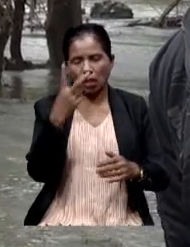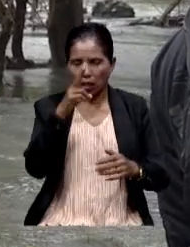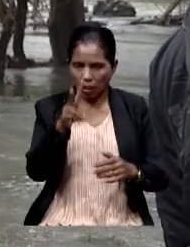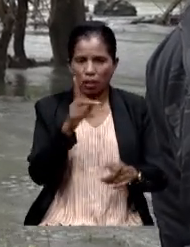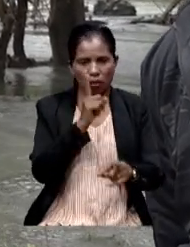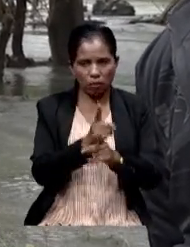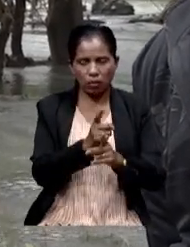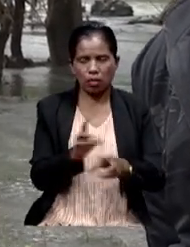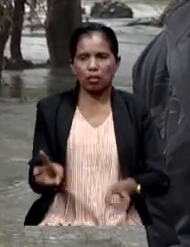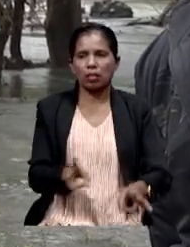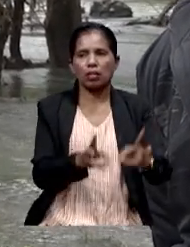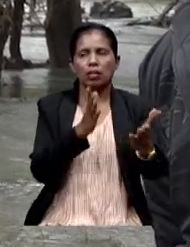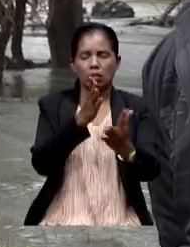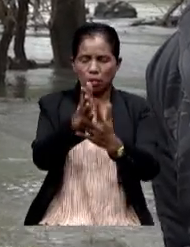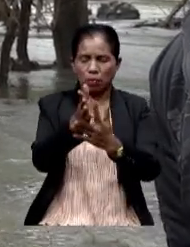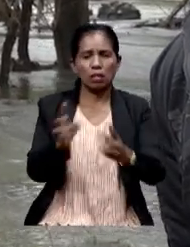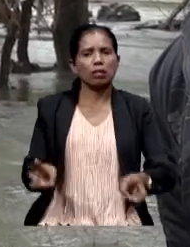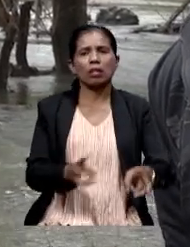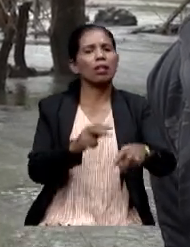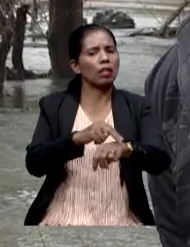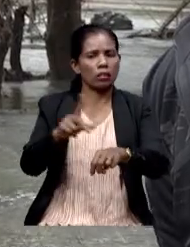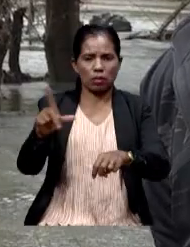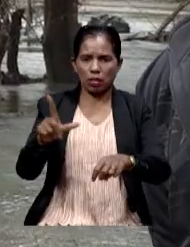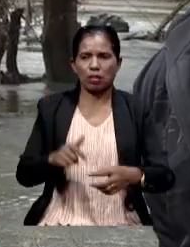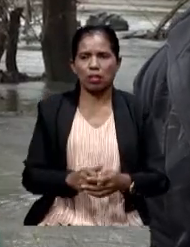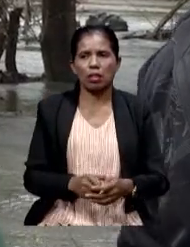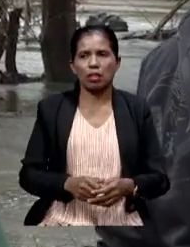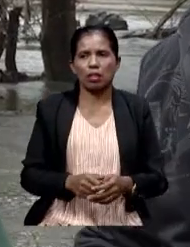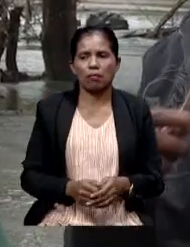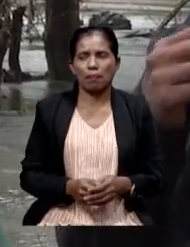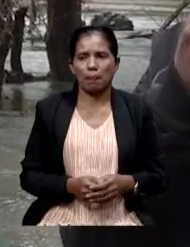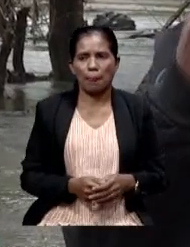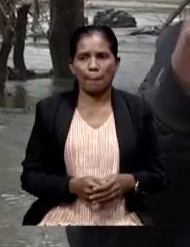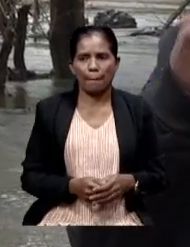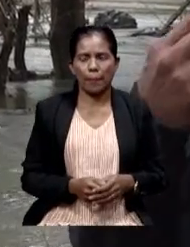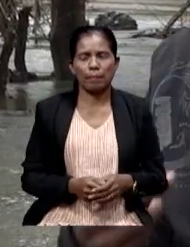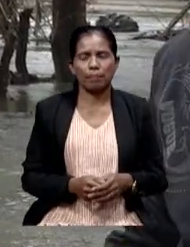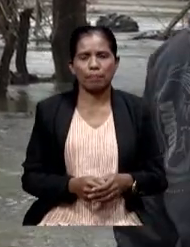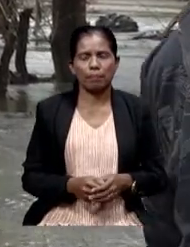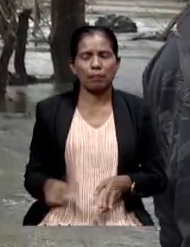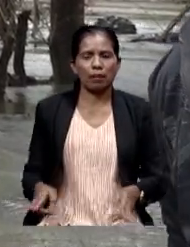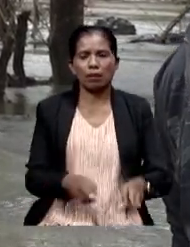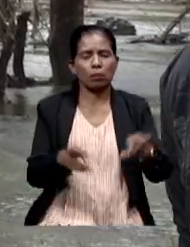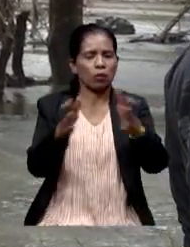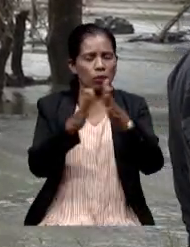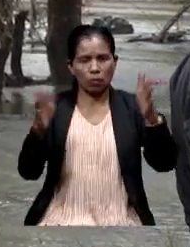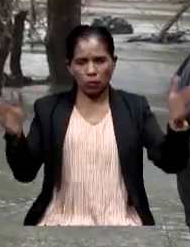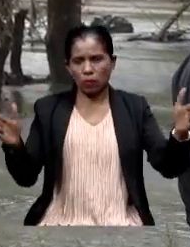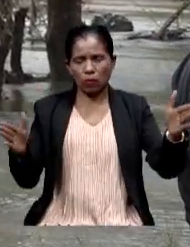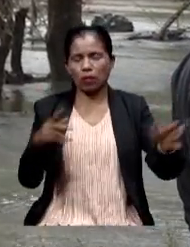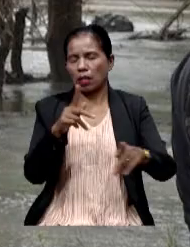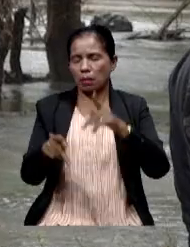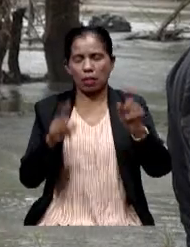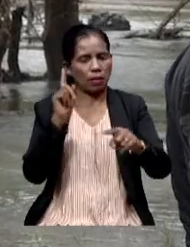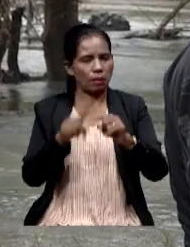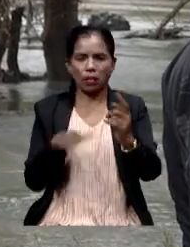idane istrada asesuna istrada nasional quando mota botona ema labele